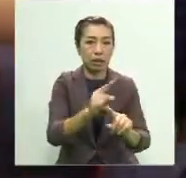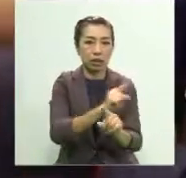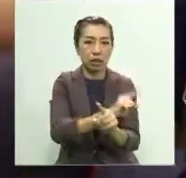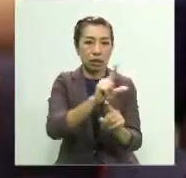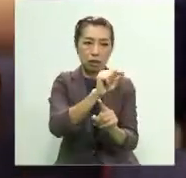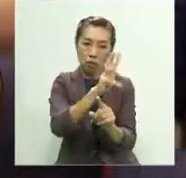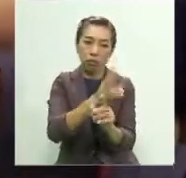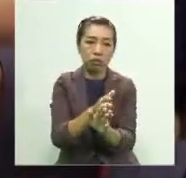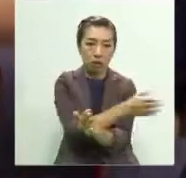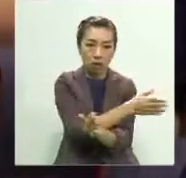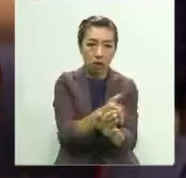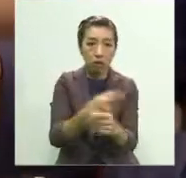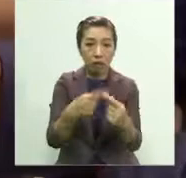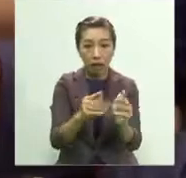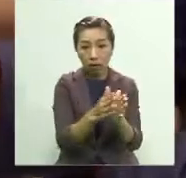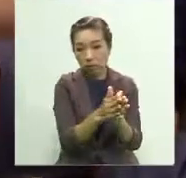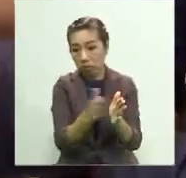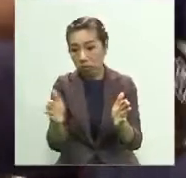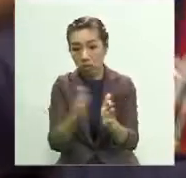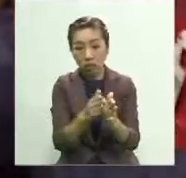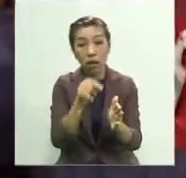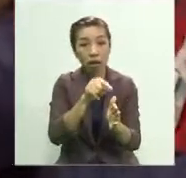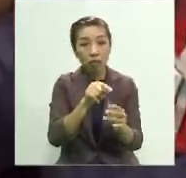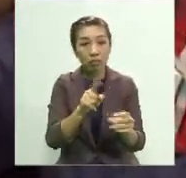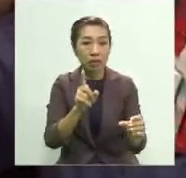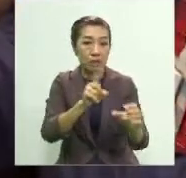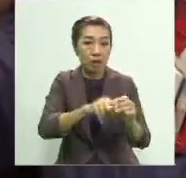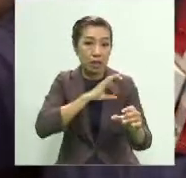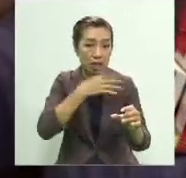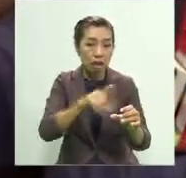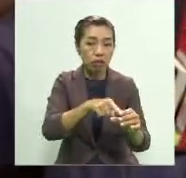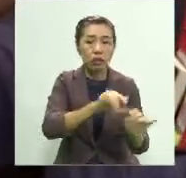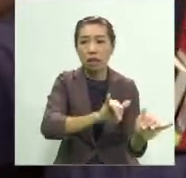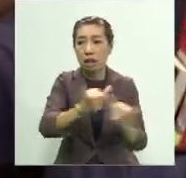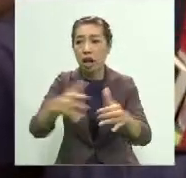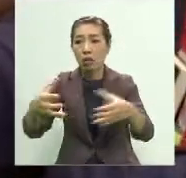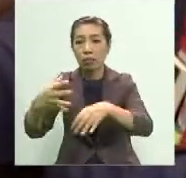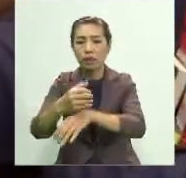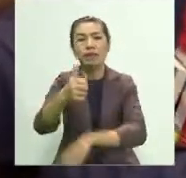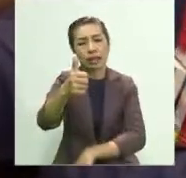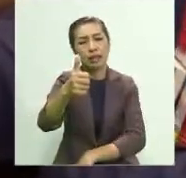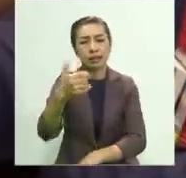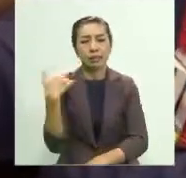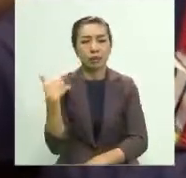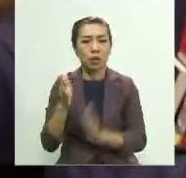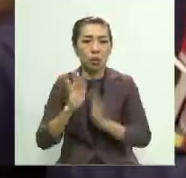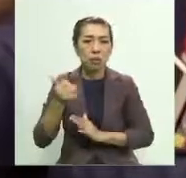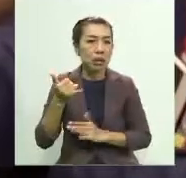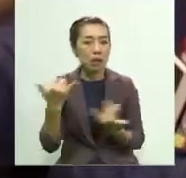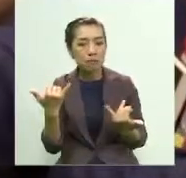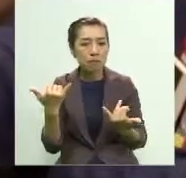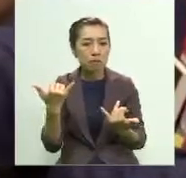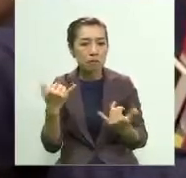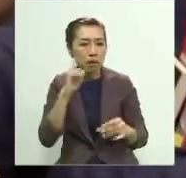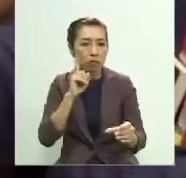คะแต่ว่าหลังวันดังกล่าวก็ยังสามารถย้ายพรรคได้อยู่เพราะว่าช่วงนี้เนี่ยก็มีส.ส.หลายท่านเนี่ยยังไม่สังกัดพรร